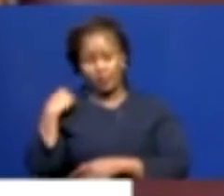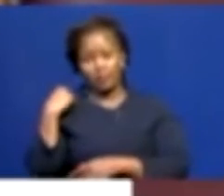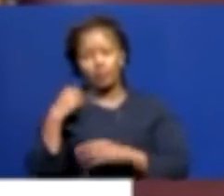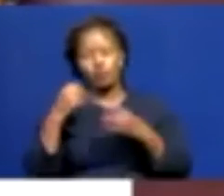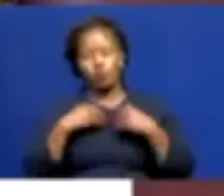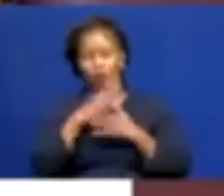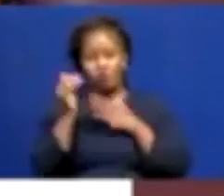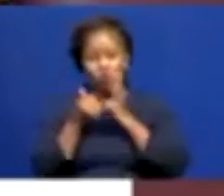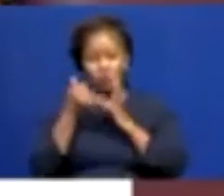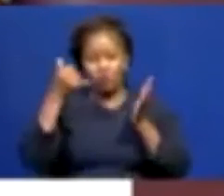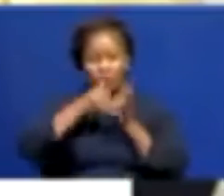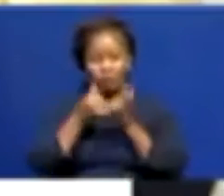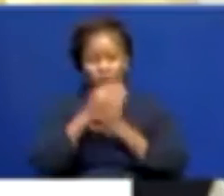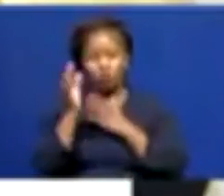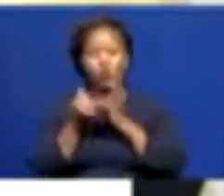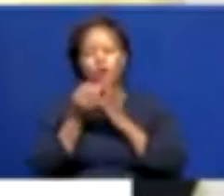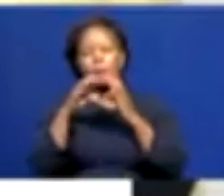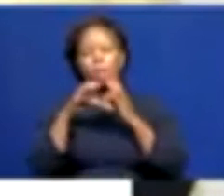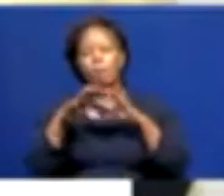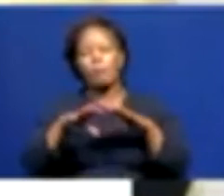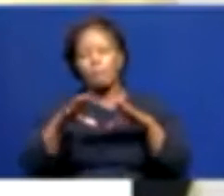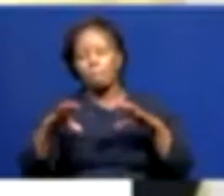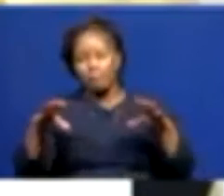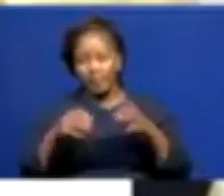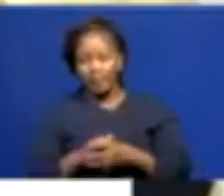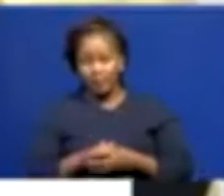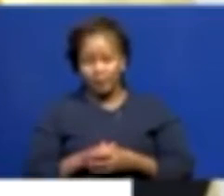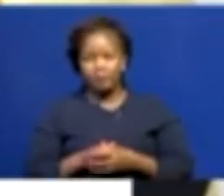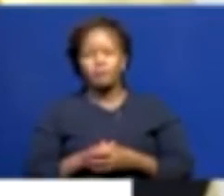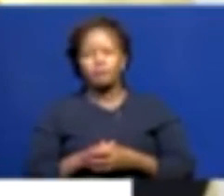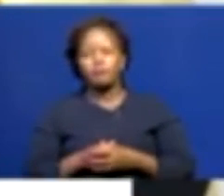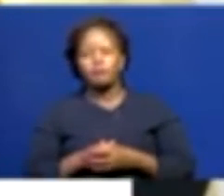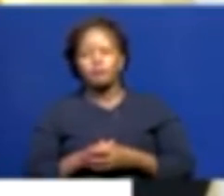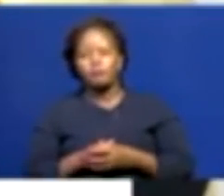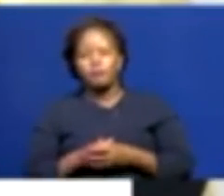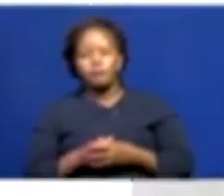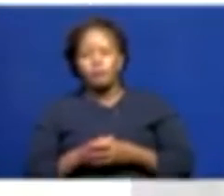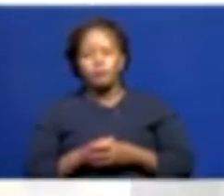kushiriki kwa katika masoko ya kaboni. Abdiaziz Hashim, Darubini.